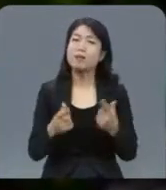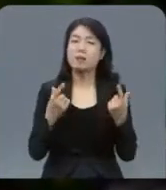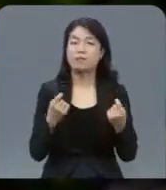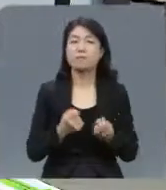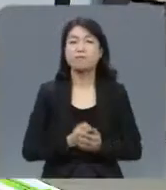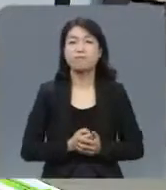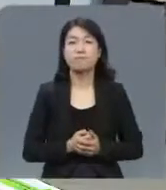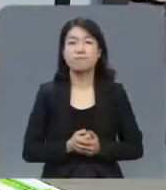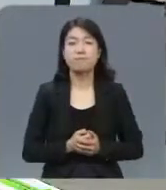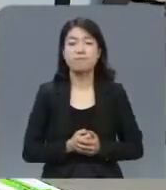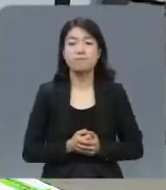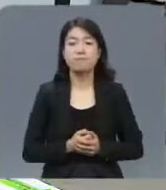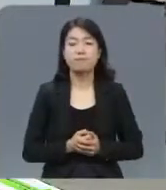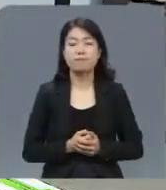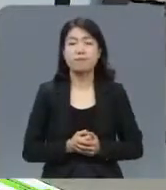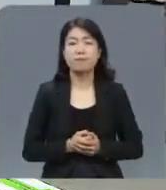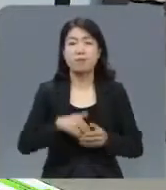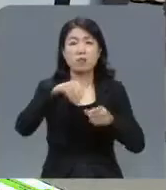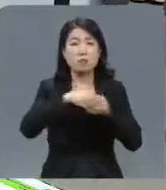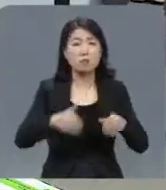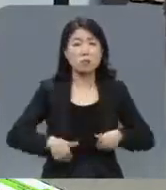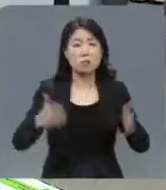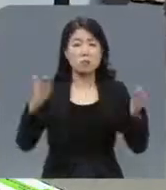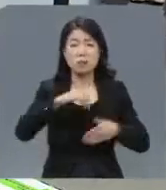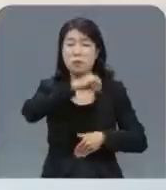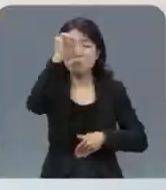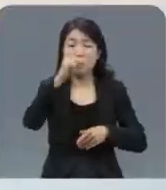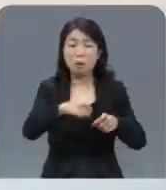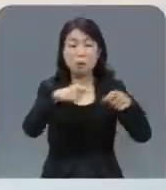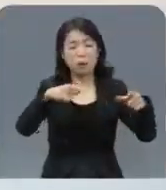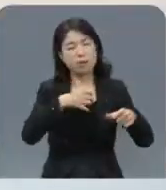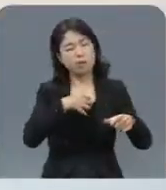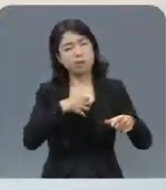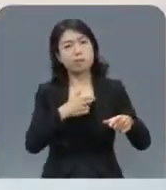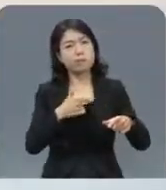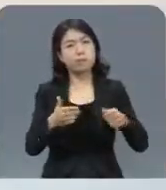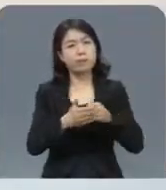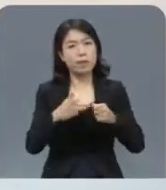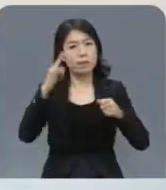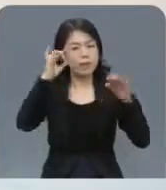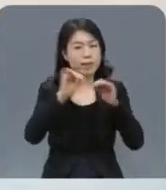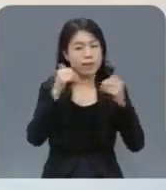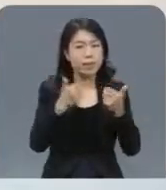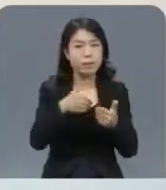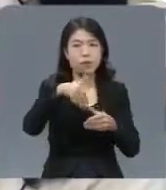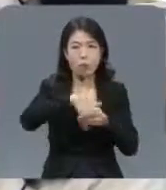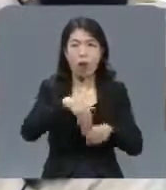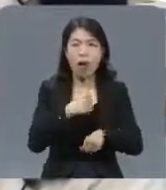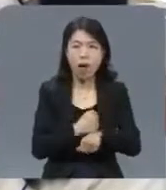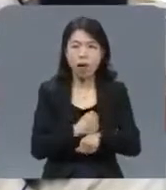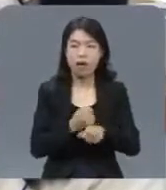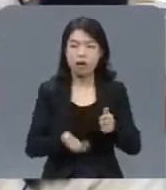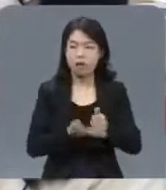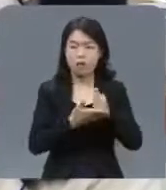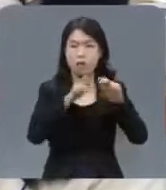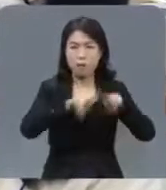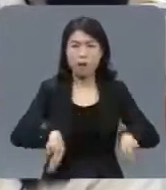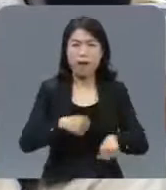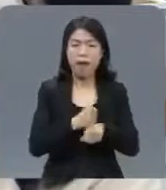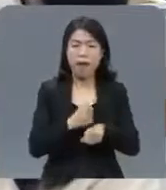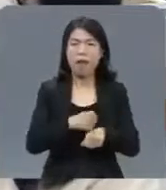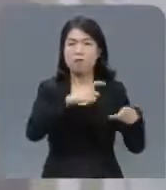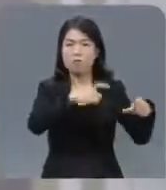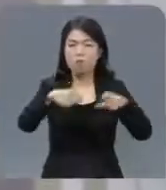같습니다 무투표 당선 확대에 대한 우려가 커지면서 찬반투표 제와 공천 태지 선거구 제 개편 등